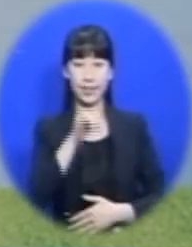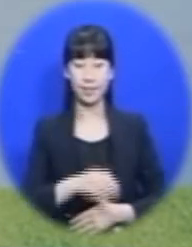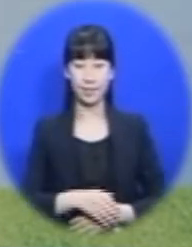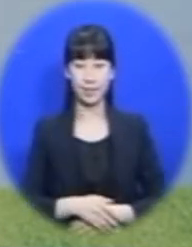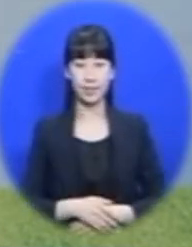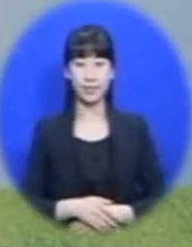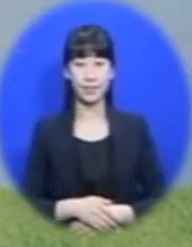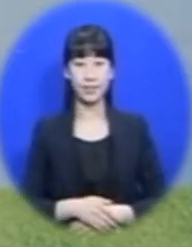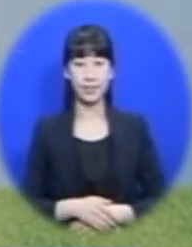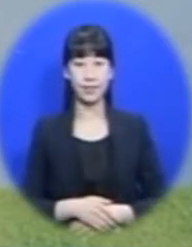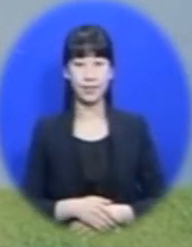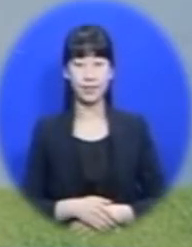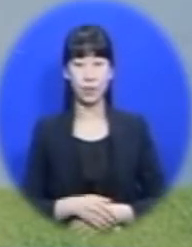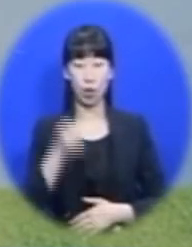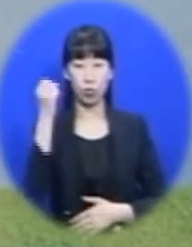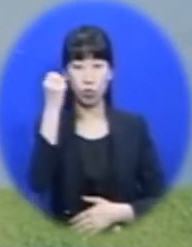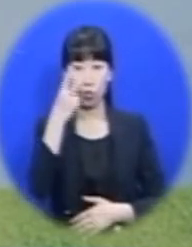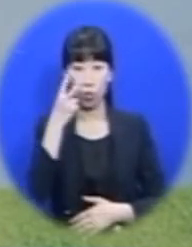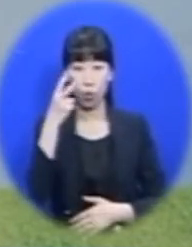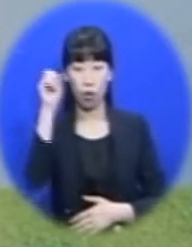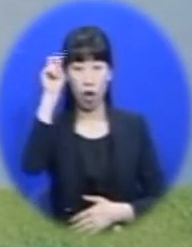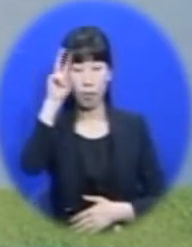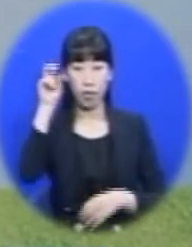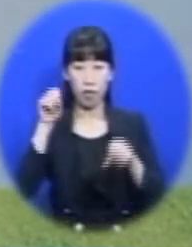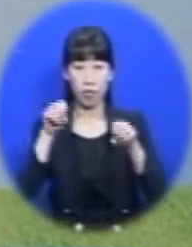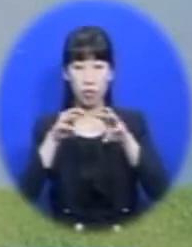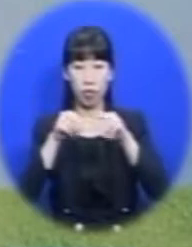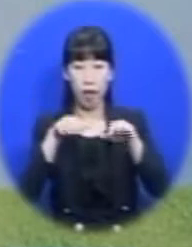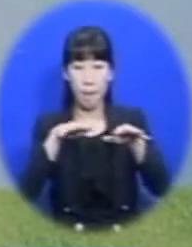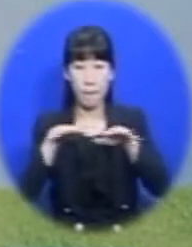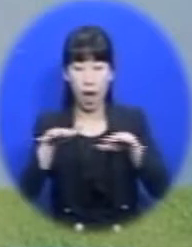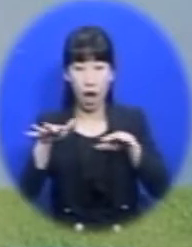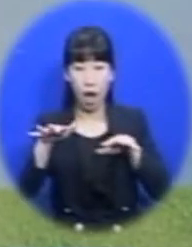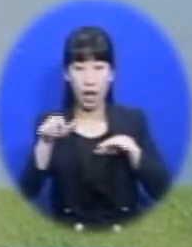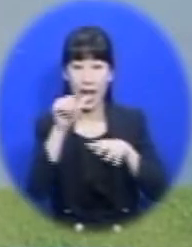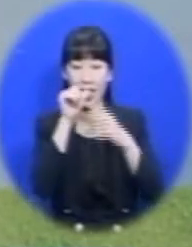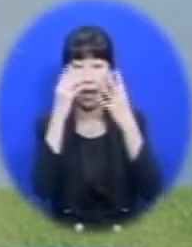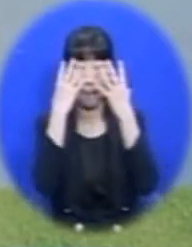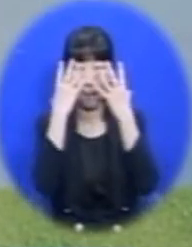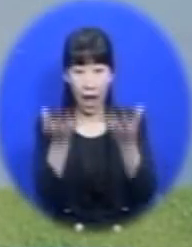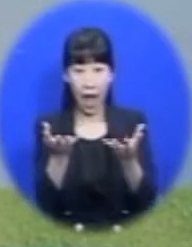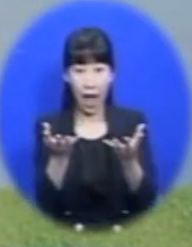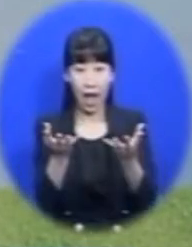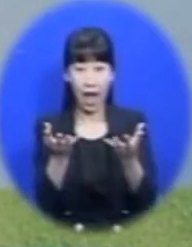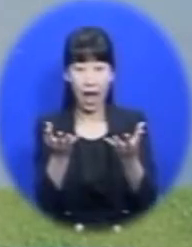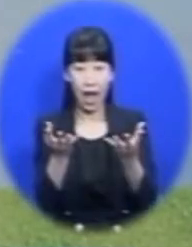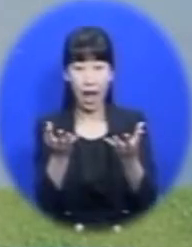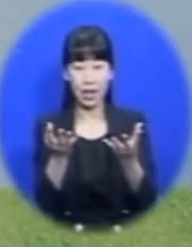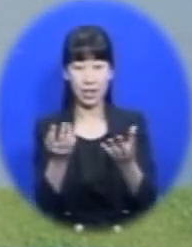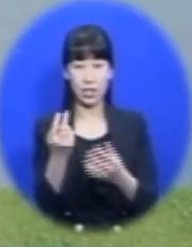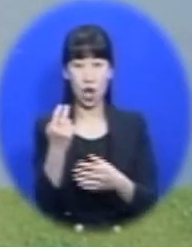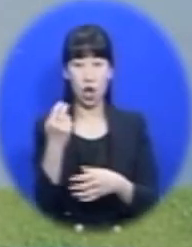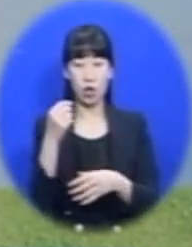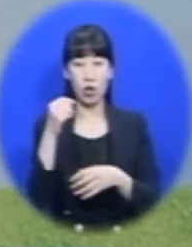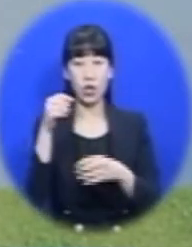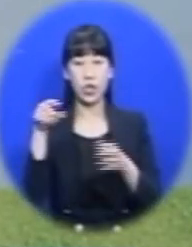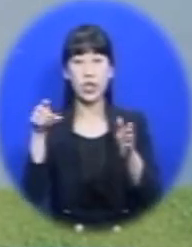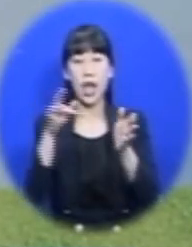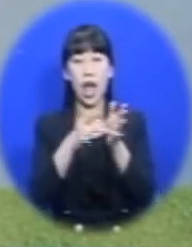그리고 지진이 일어났어요. 옥문이 활짝 열렸습니다. 빌립보 간수장이 예수 믿는